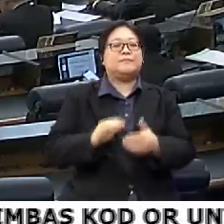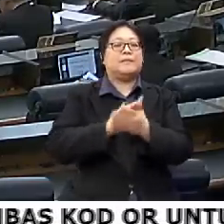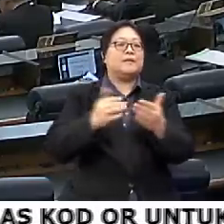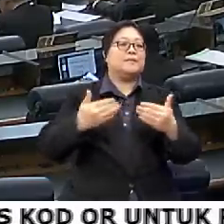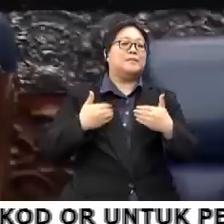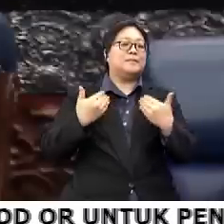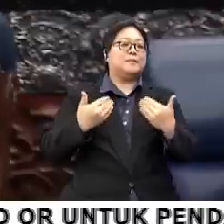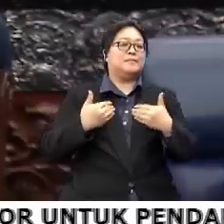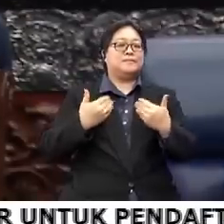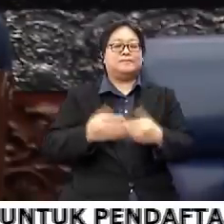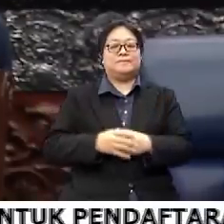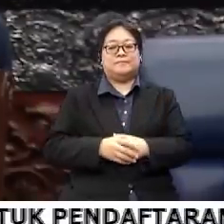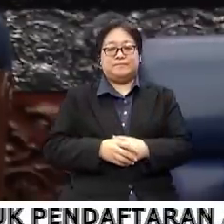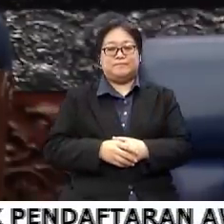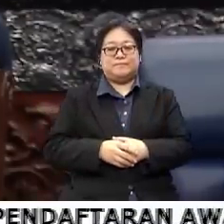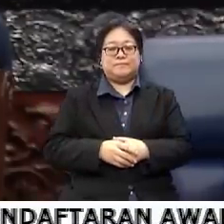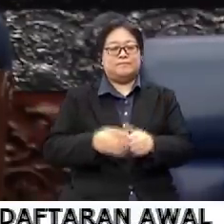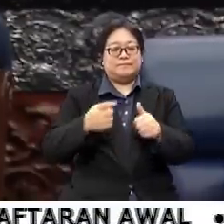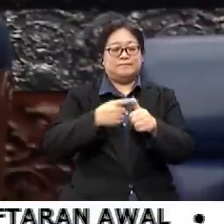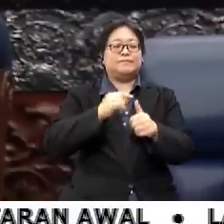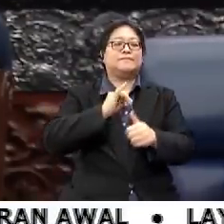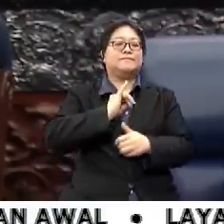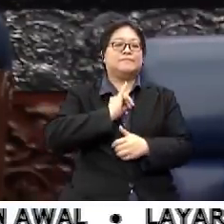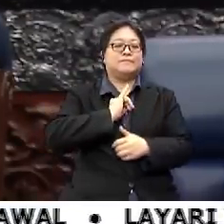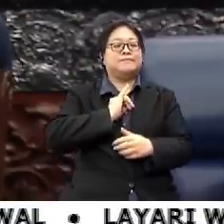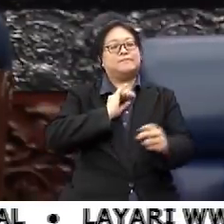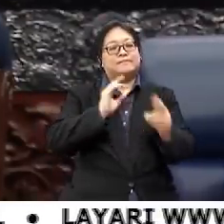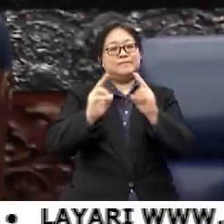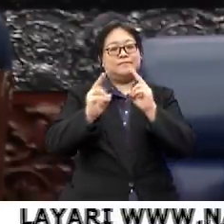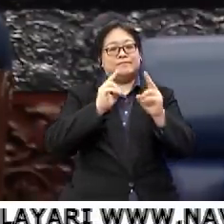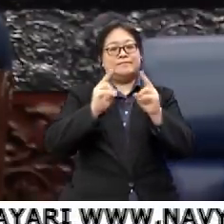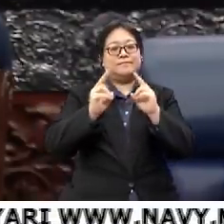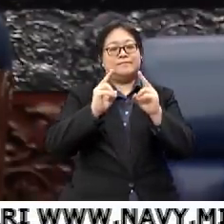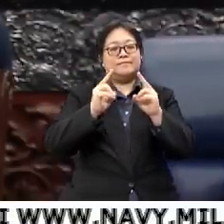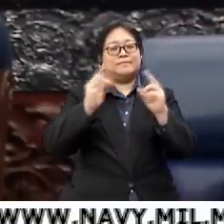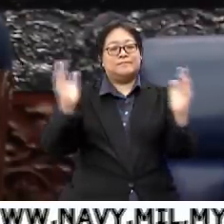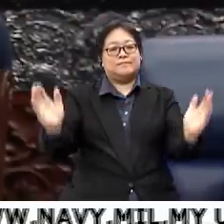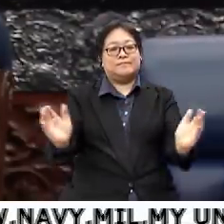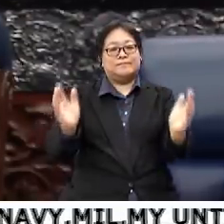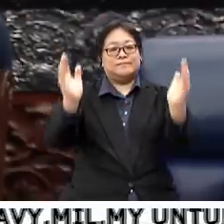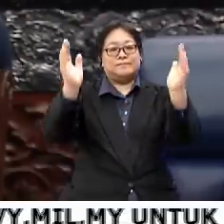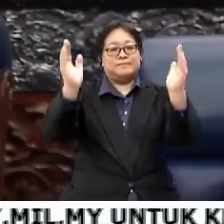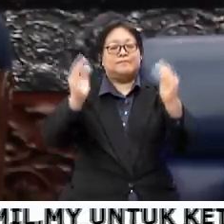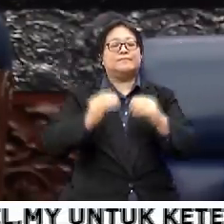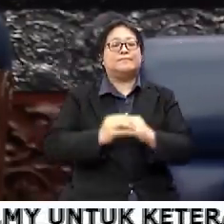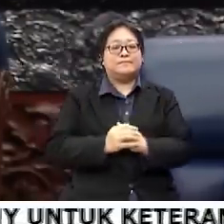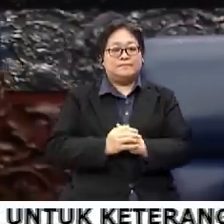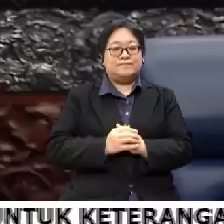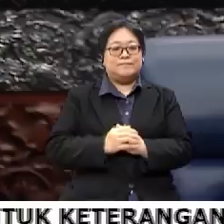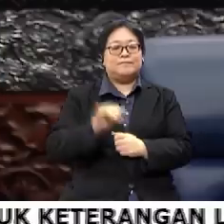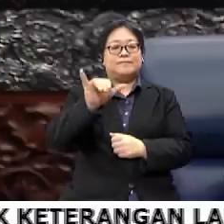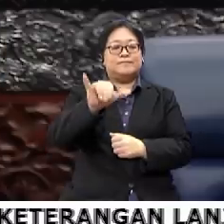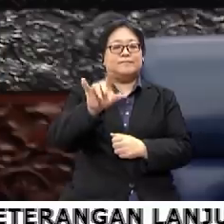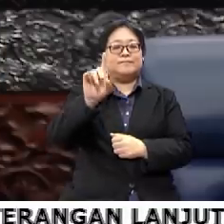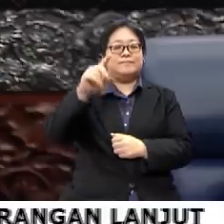sejahtera. Terlebih dulu, saya ingin merakamkan ucapan menjunjung kasih kepada Kebawahduli Yang